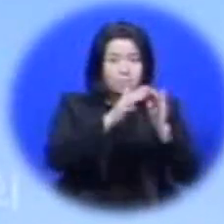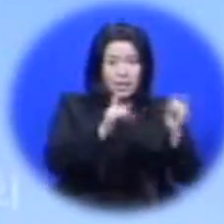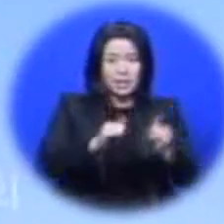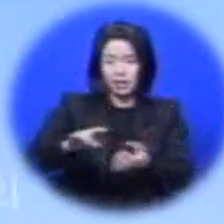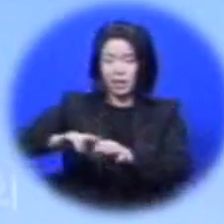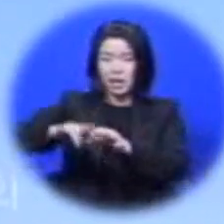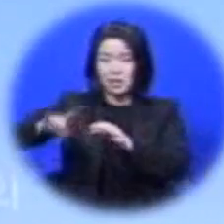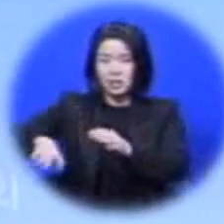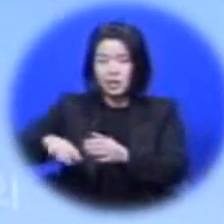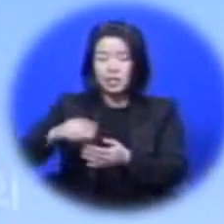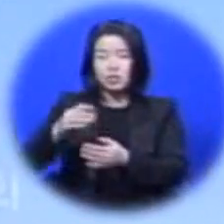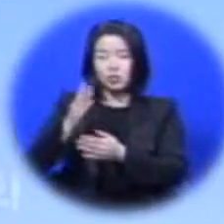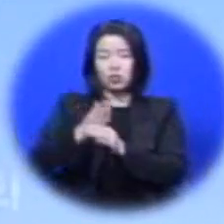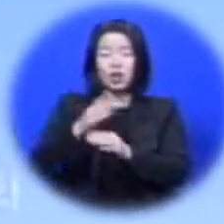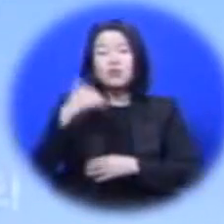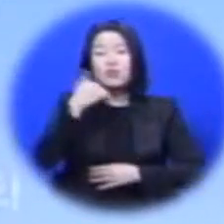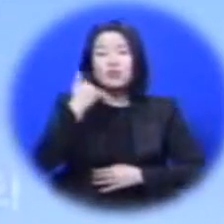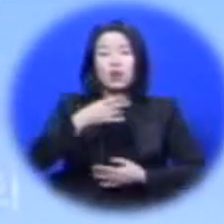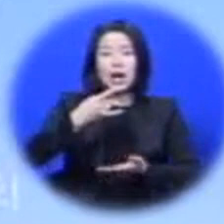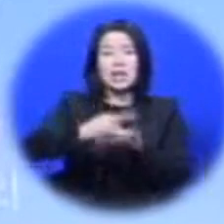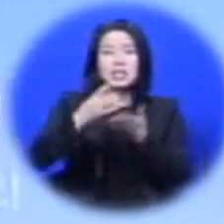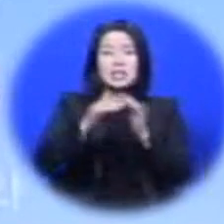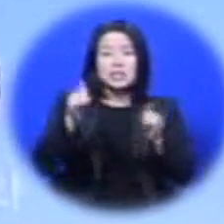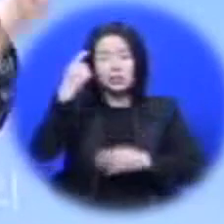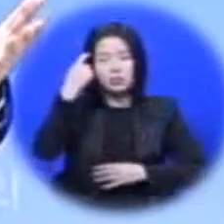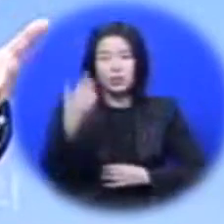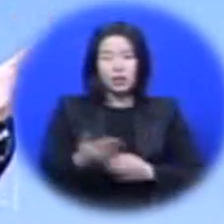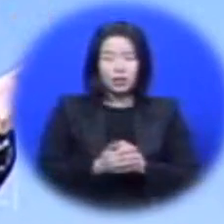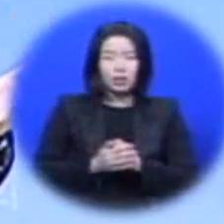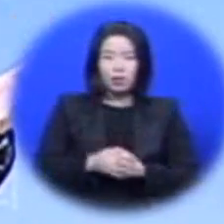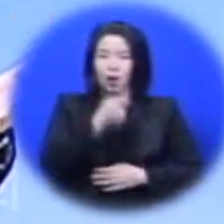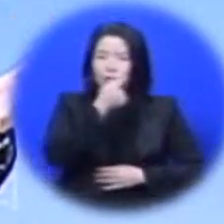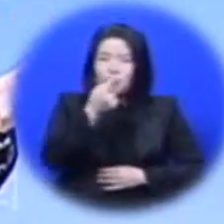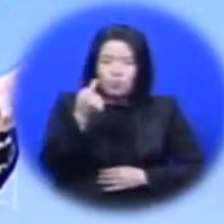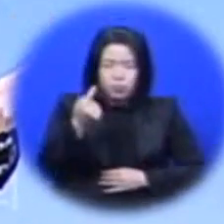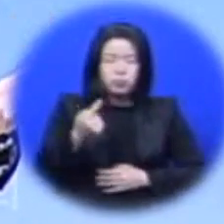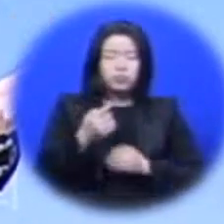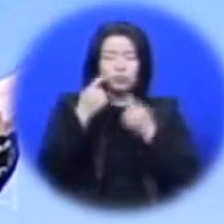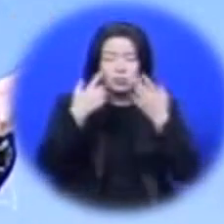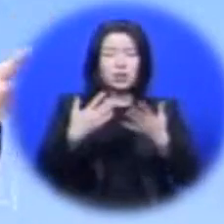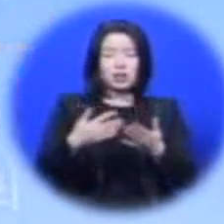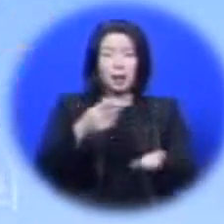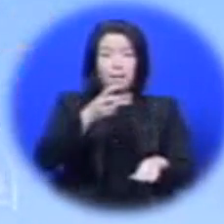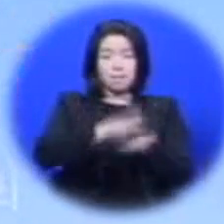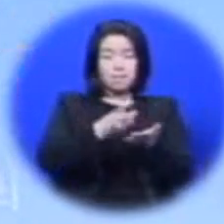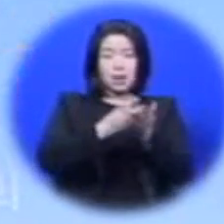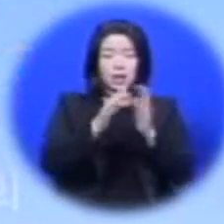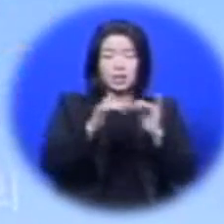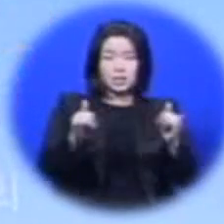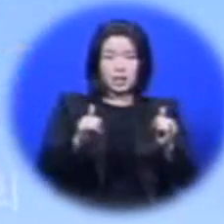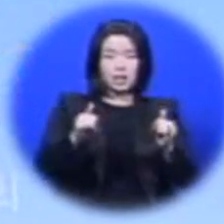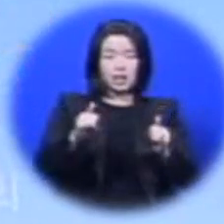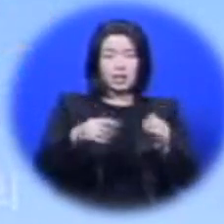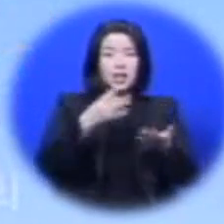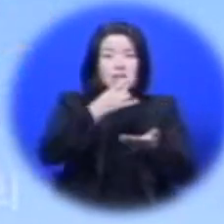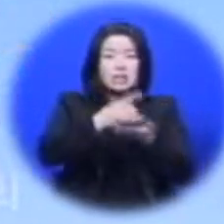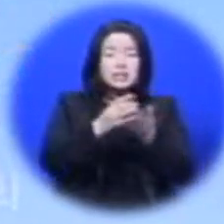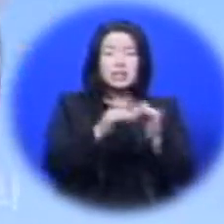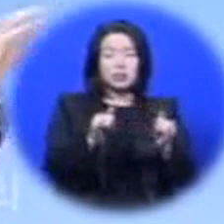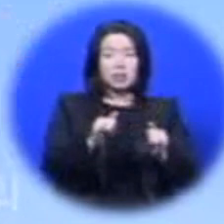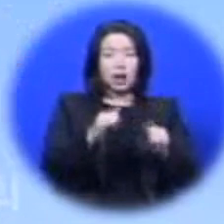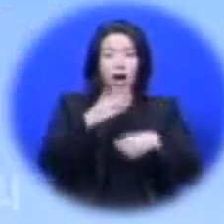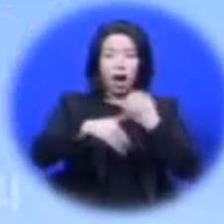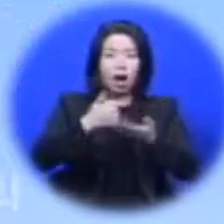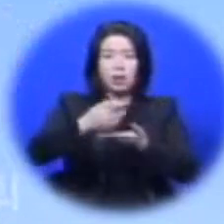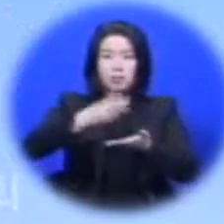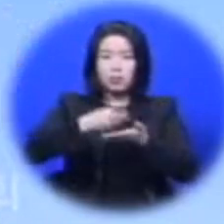중에 누가 의인입니까? 분명히 바리새인이 의인이죠. 아, 바리새인은 하나님의 율법을 지키려고